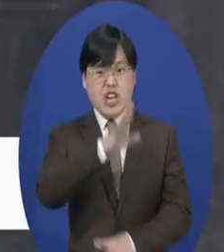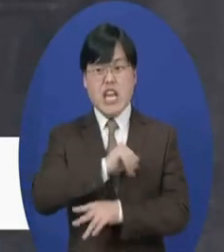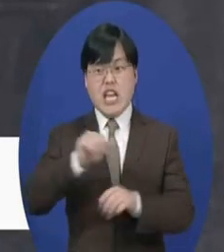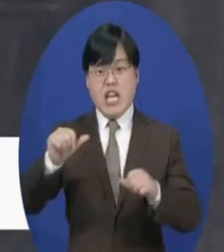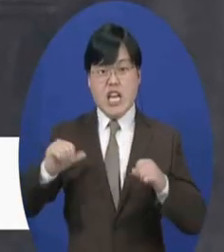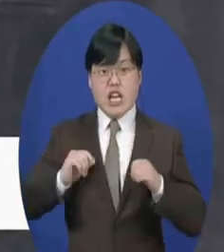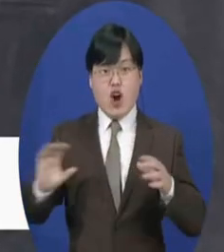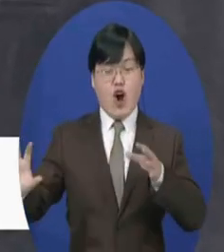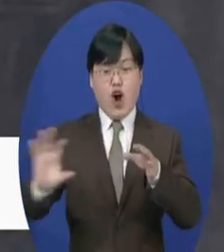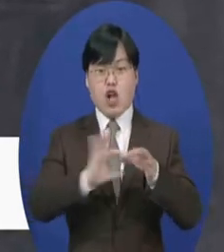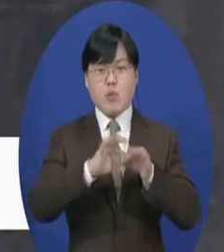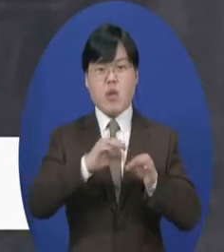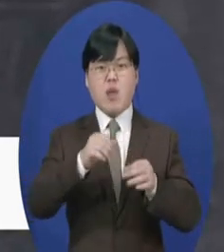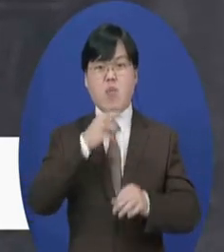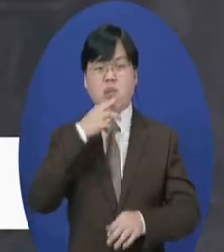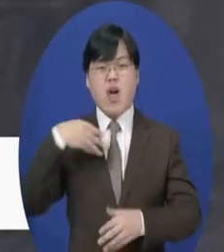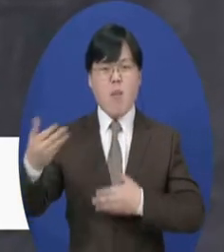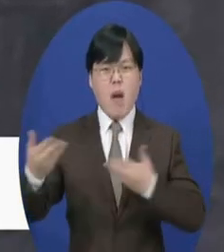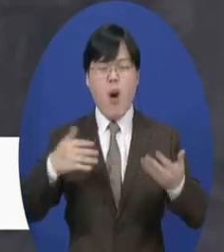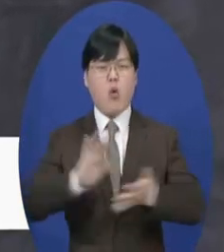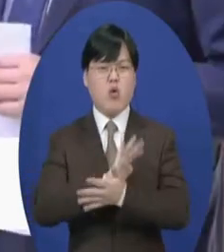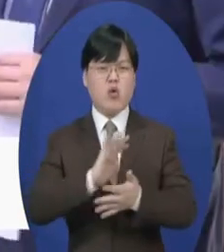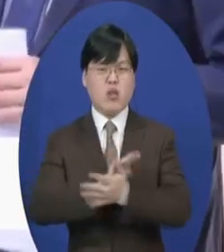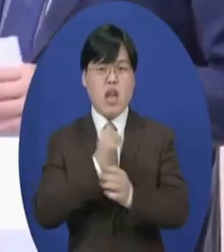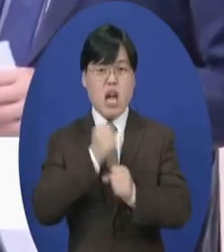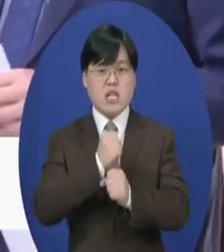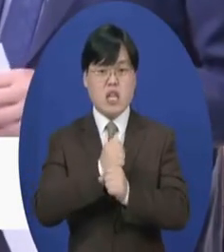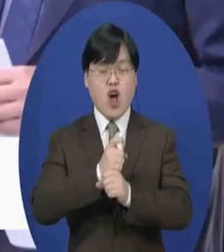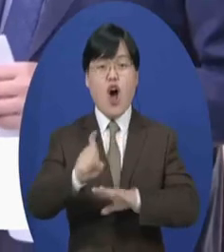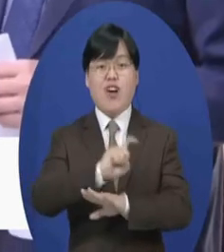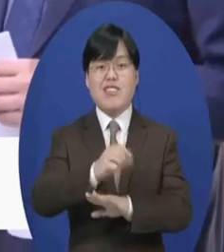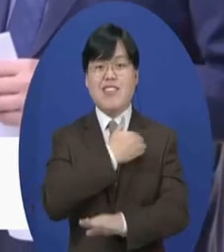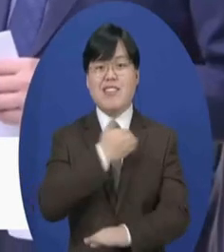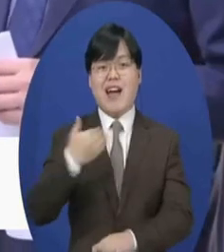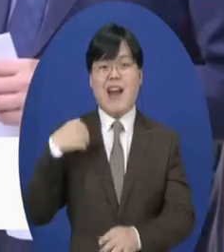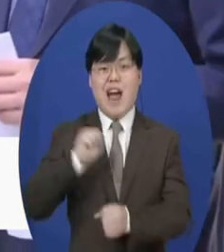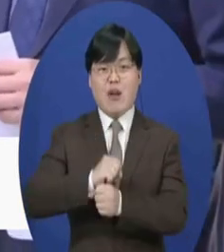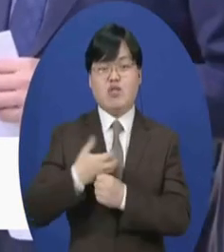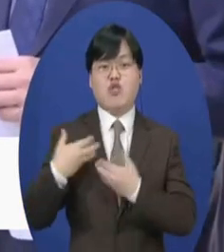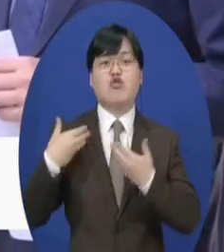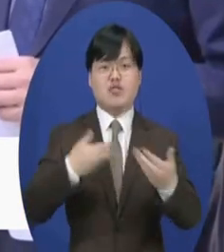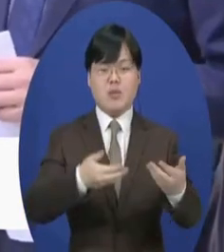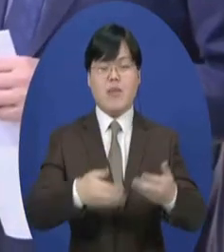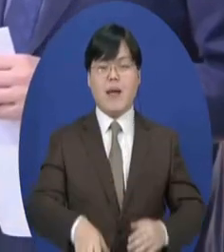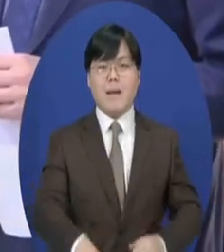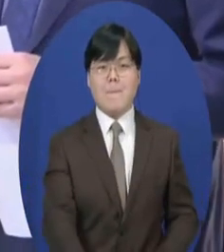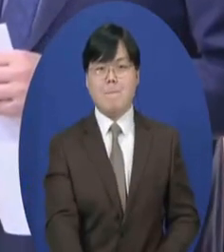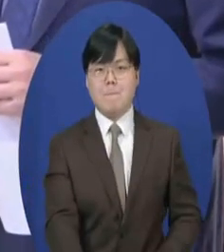үүргээ биелүүлж иргэдэд мэдээлэлээр хангаж түргэн шуурхай ажиллахыг хотын даргын зүгээс үүрэг болголоо.